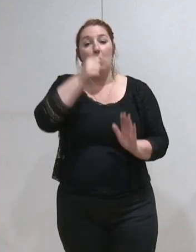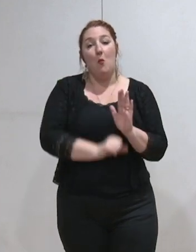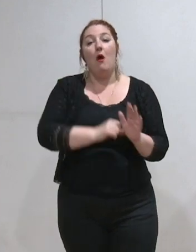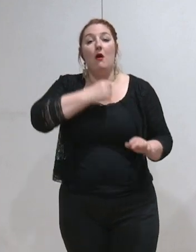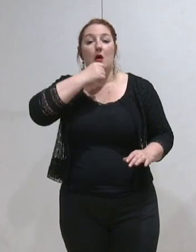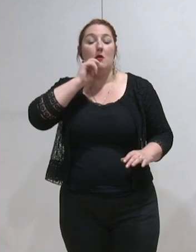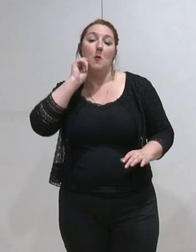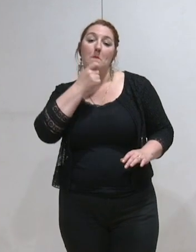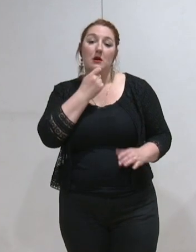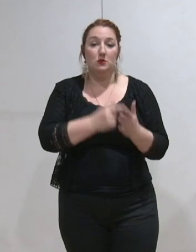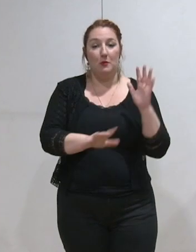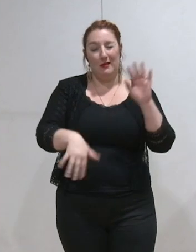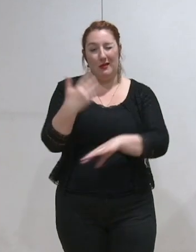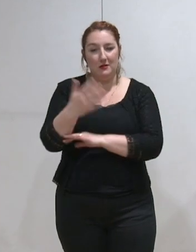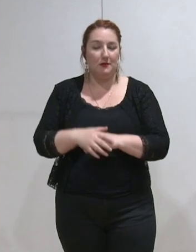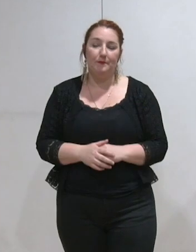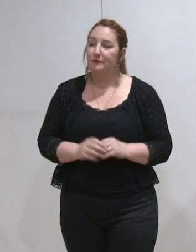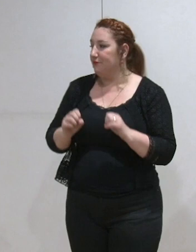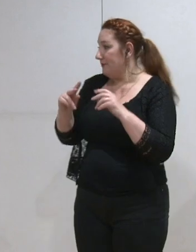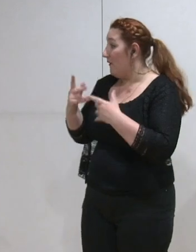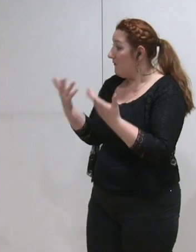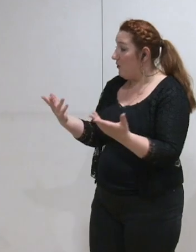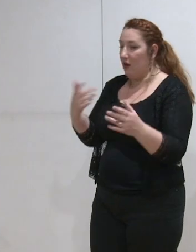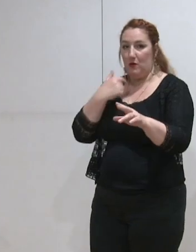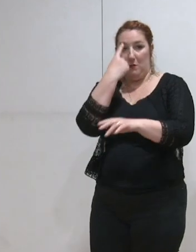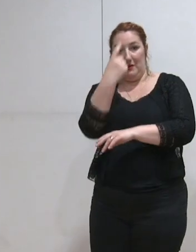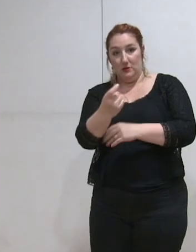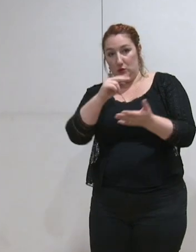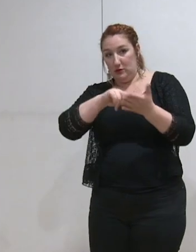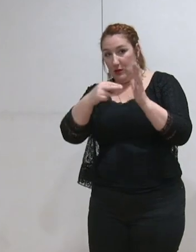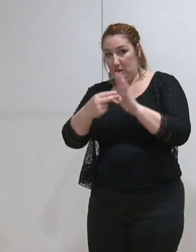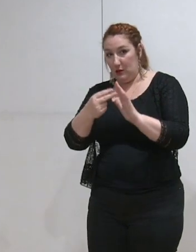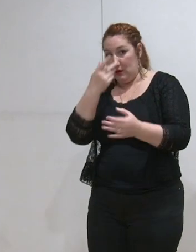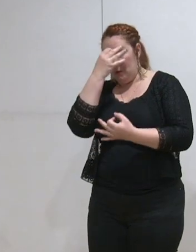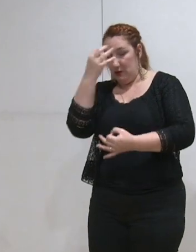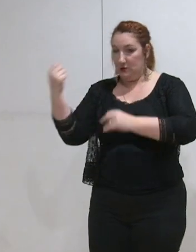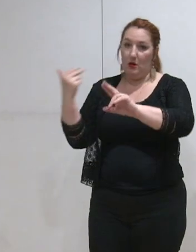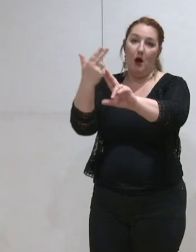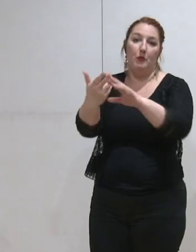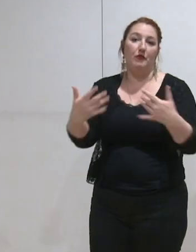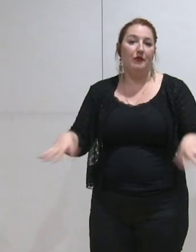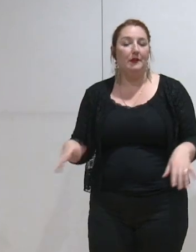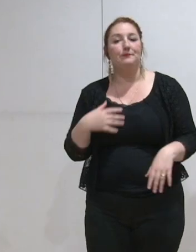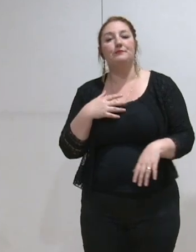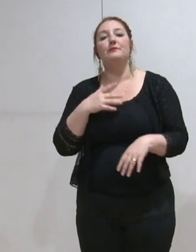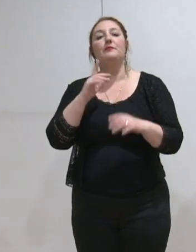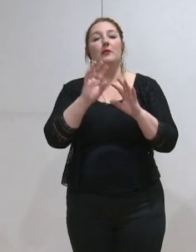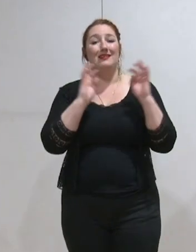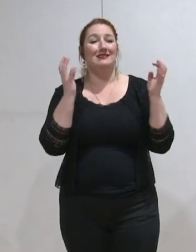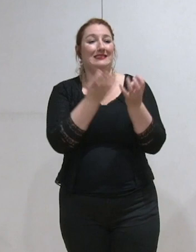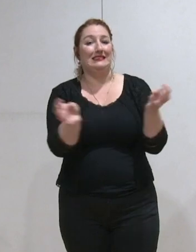2015 très bien voilà donc qui répond euh à cette question nous reprenons la séance du conseil